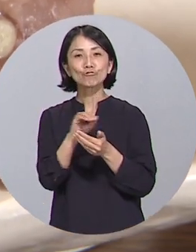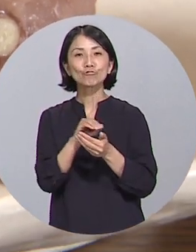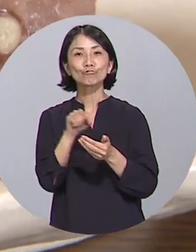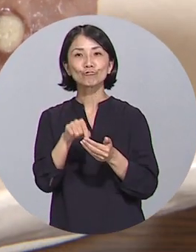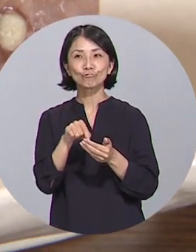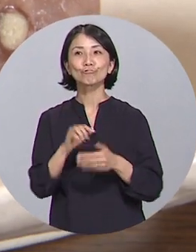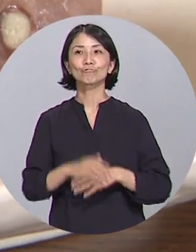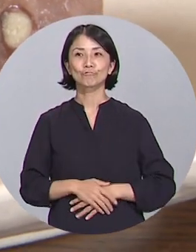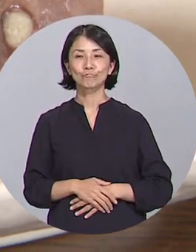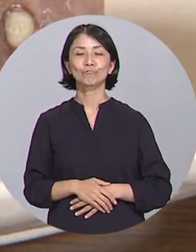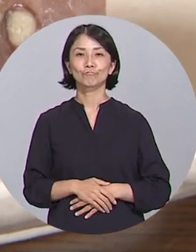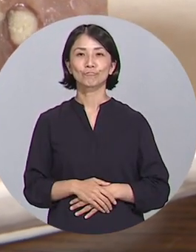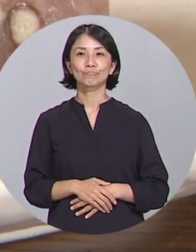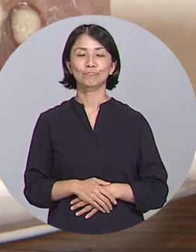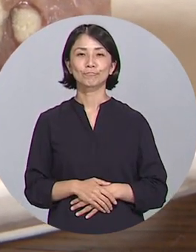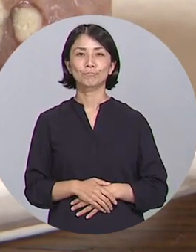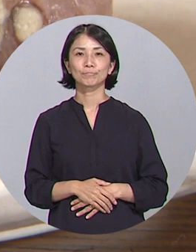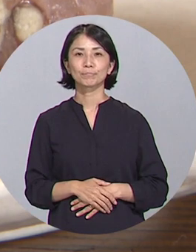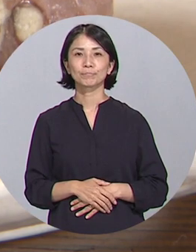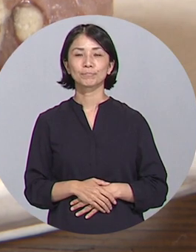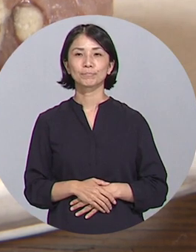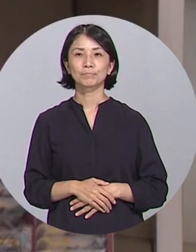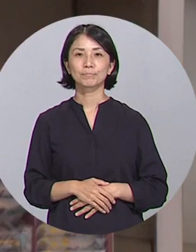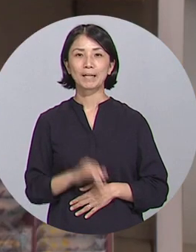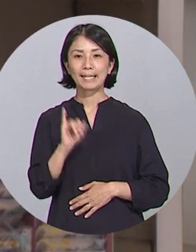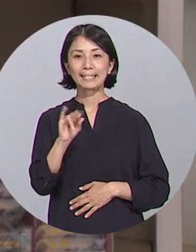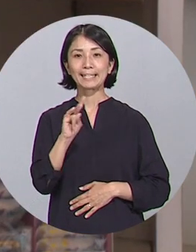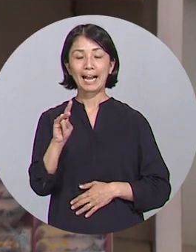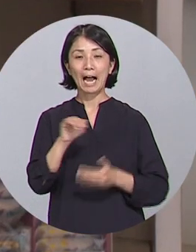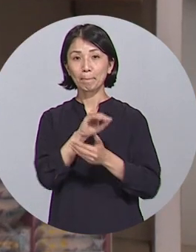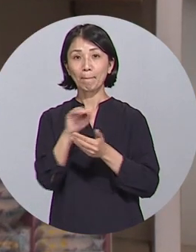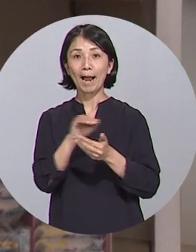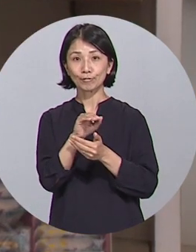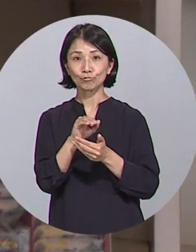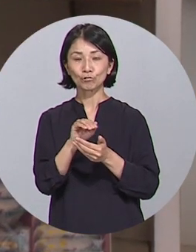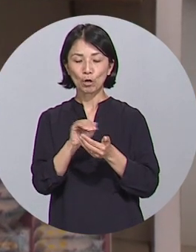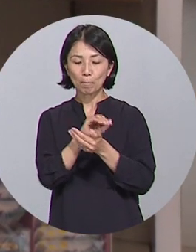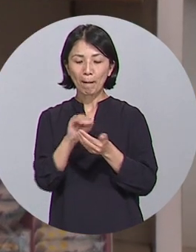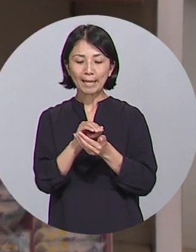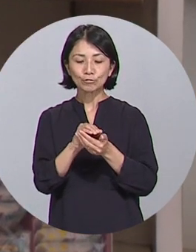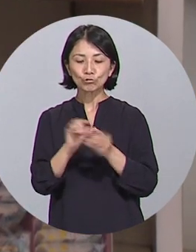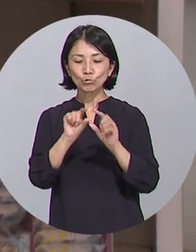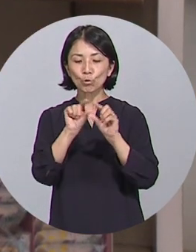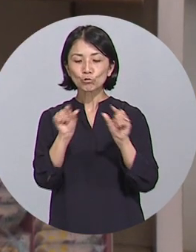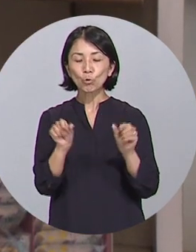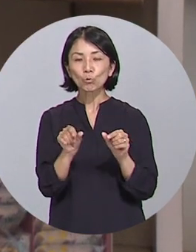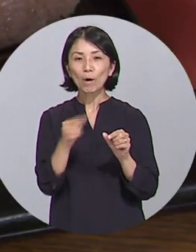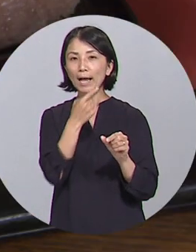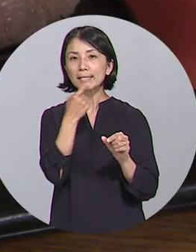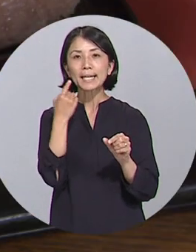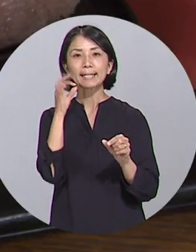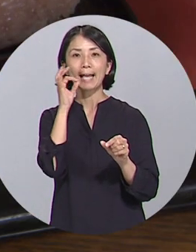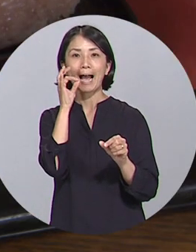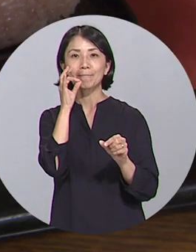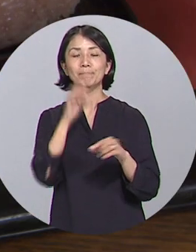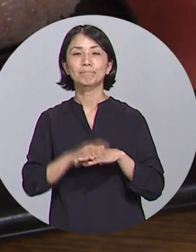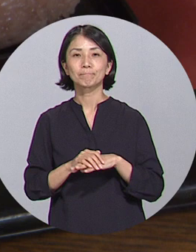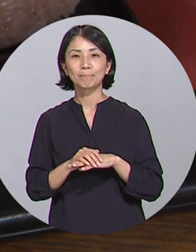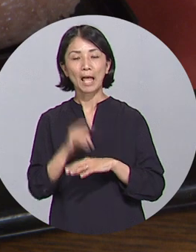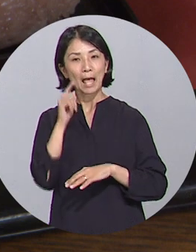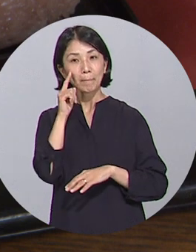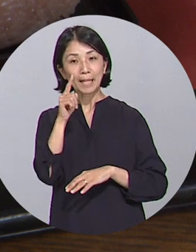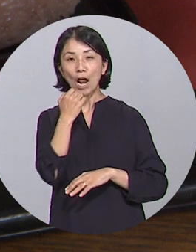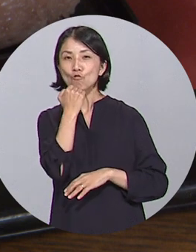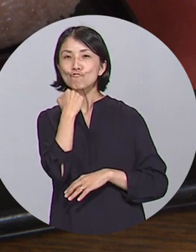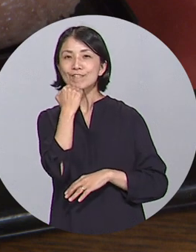ね。 そうなんですよ。 うんうんうん、 伊賀まんじゅうはおまんじゅうに赤飯をつけたものになります、見た目が伊賀